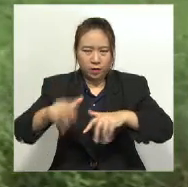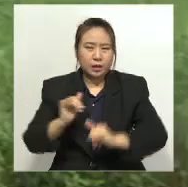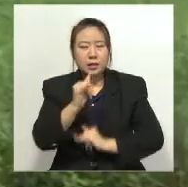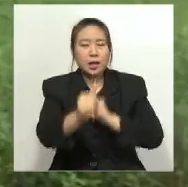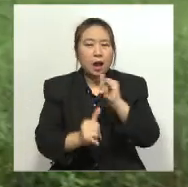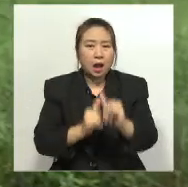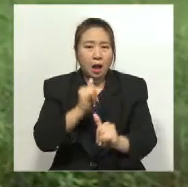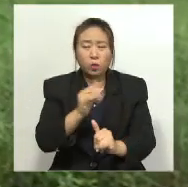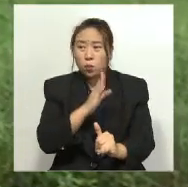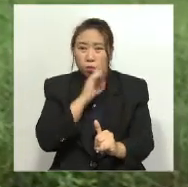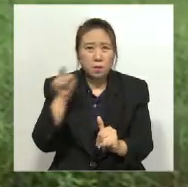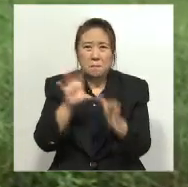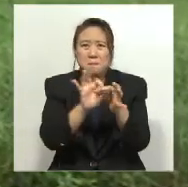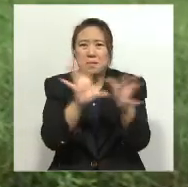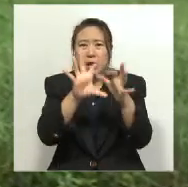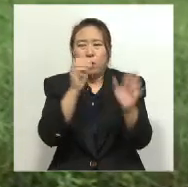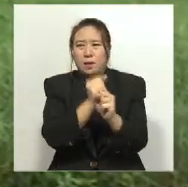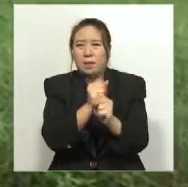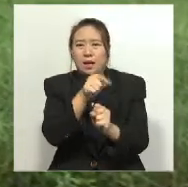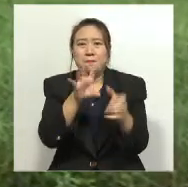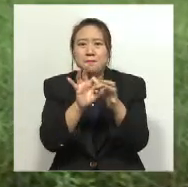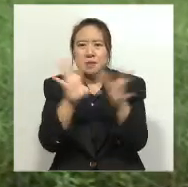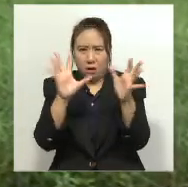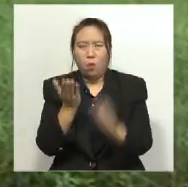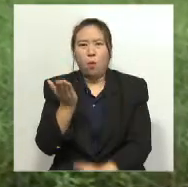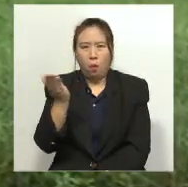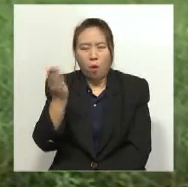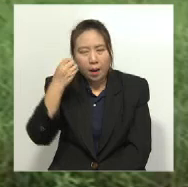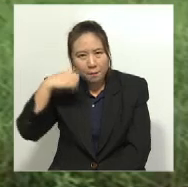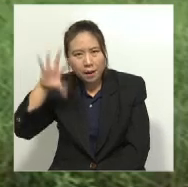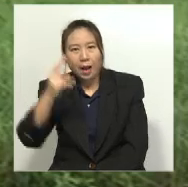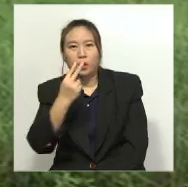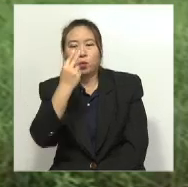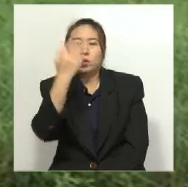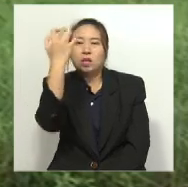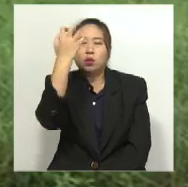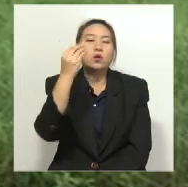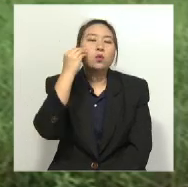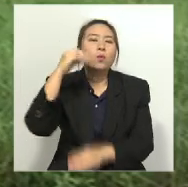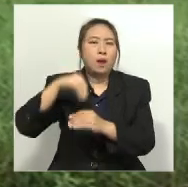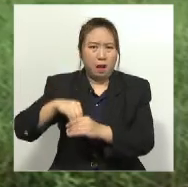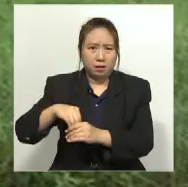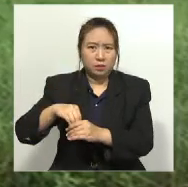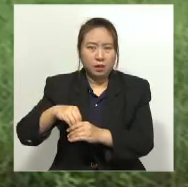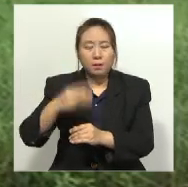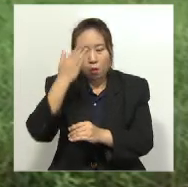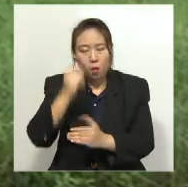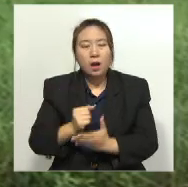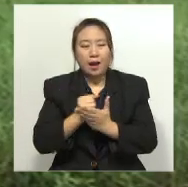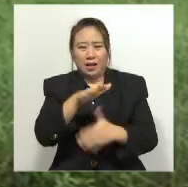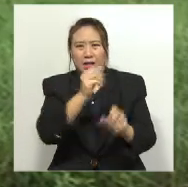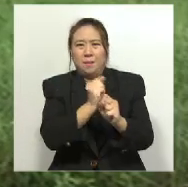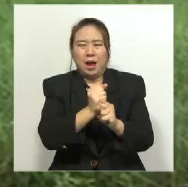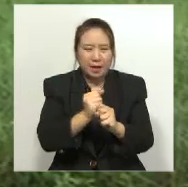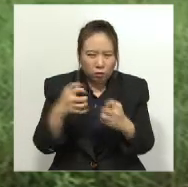างเข้ามาหากว่าไม่มีส่วนเกี่ยวข้องกับภารกิจในครั้งนี้ก็ขอให้ติดตามฟังข่าวสารอยู่ที่บ้านนะครับเพื่อที่จะเป็นการเพิ่มความสะดวกให้กับเจ้าหน้